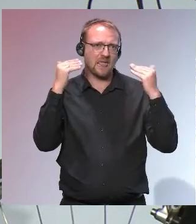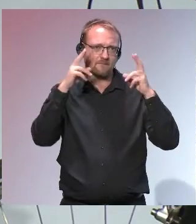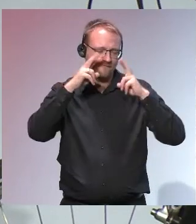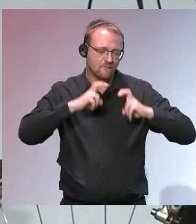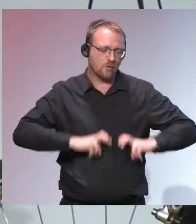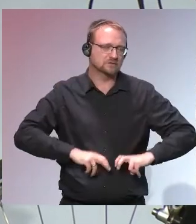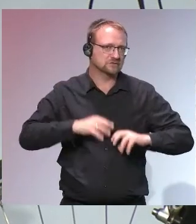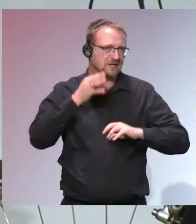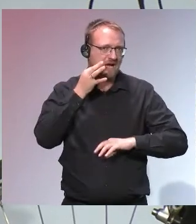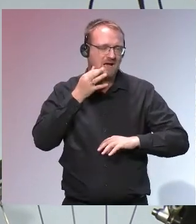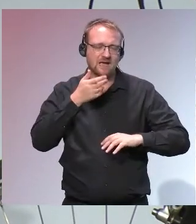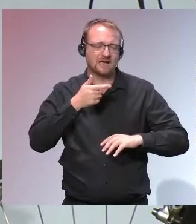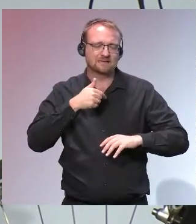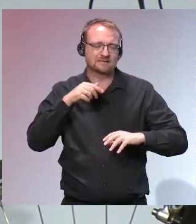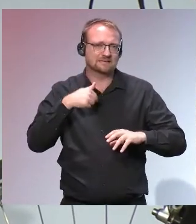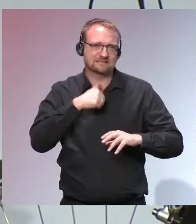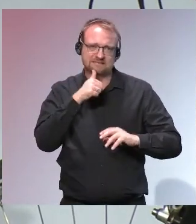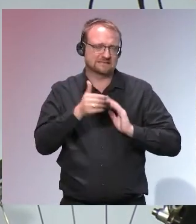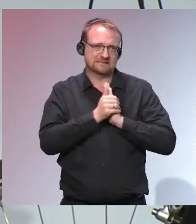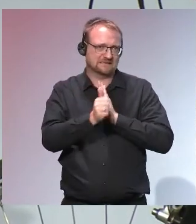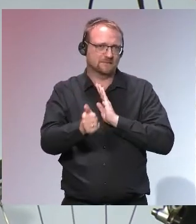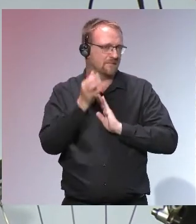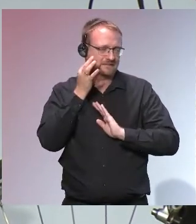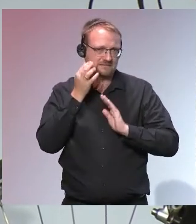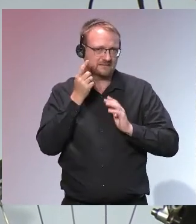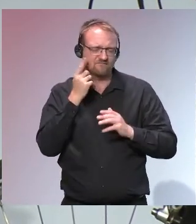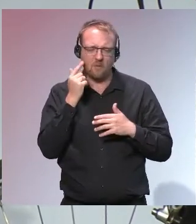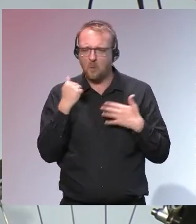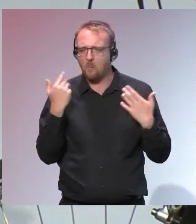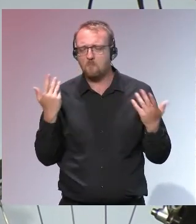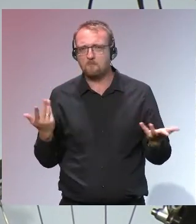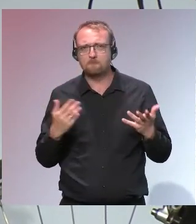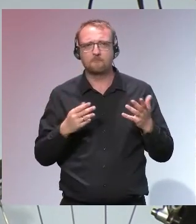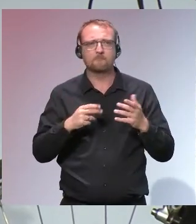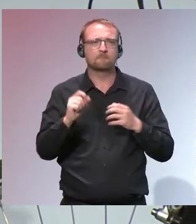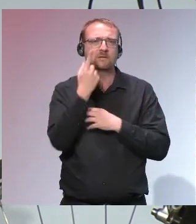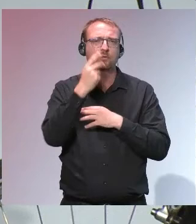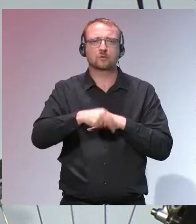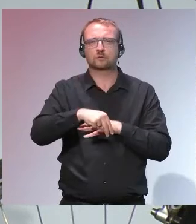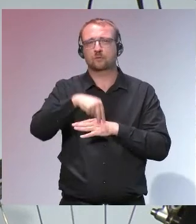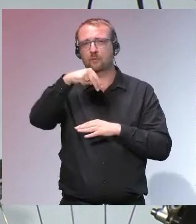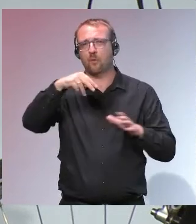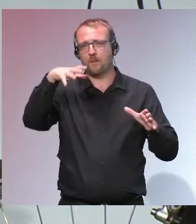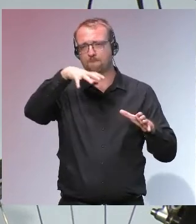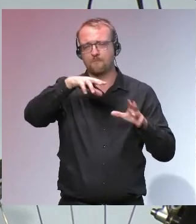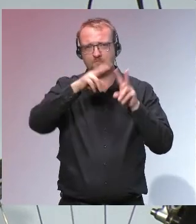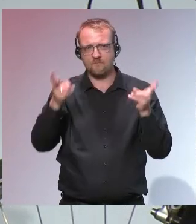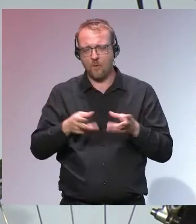to do with the Gulf Stream, but no, I'm not even going to hazard a guess. Maybe one of the other German speakers,